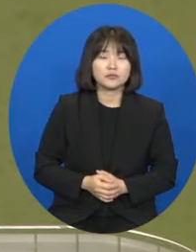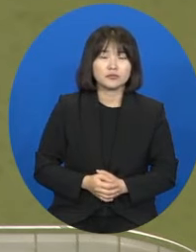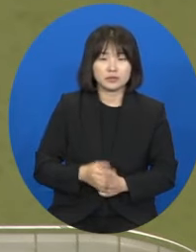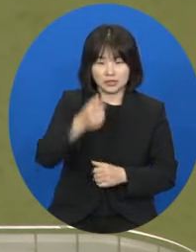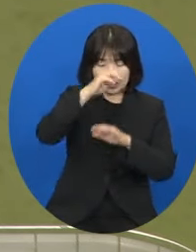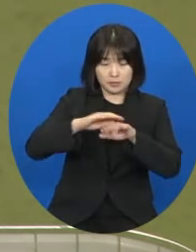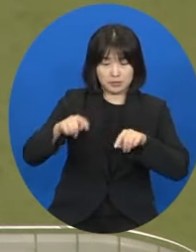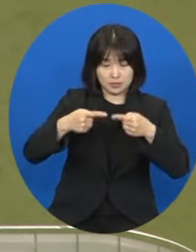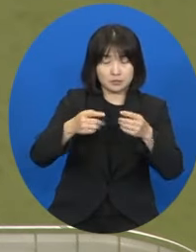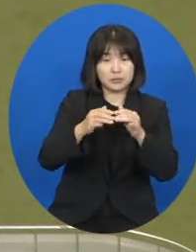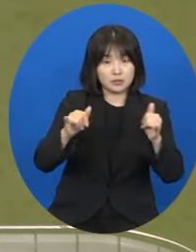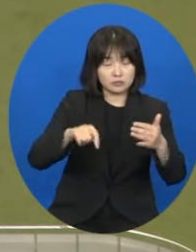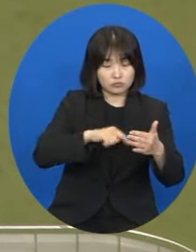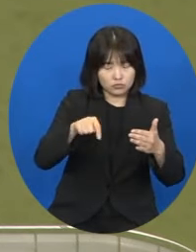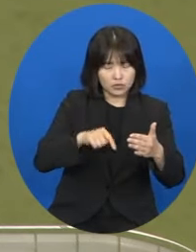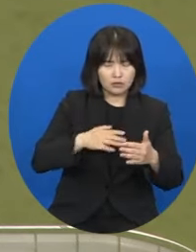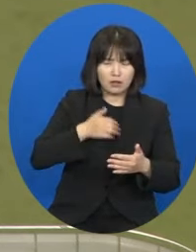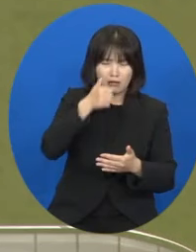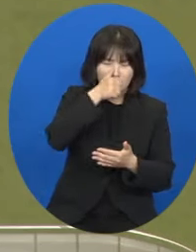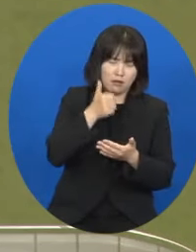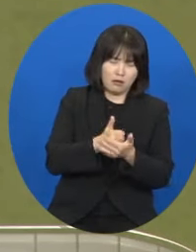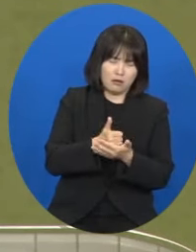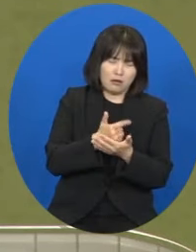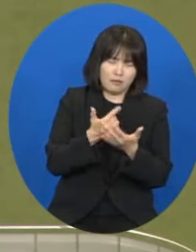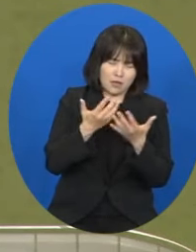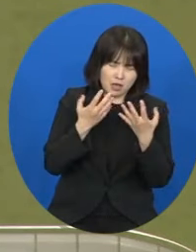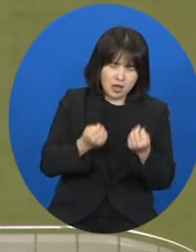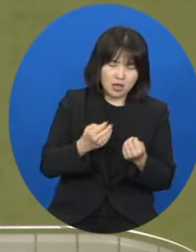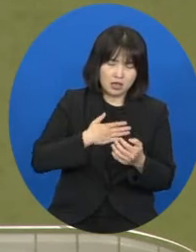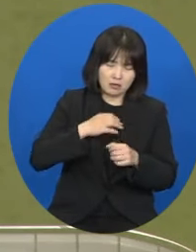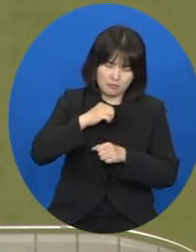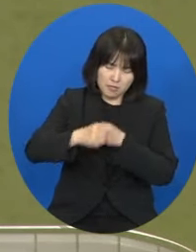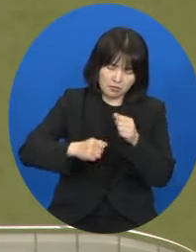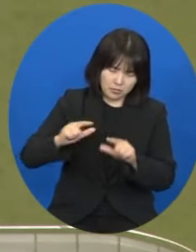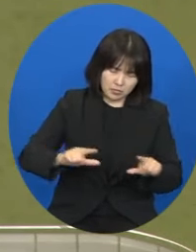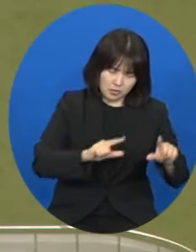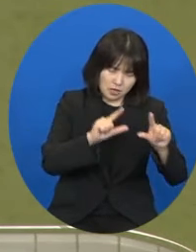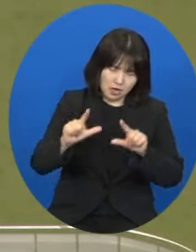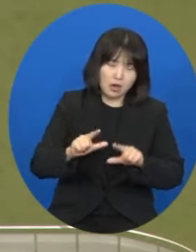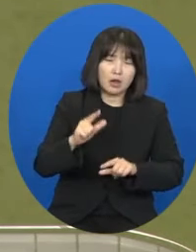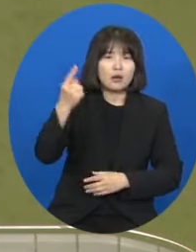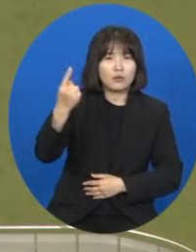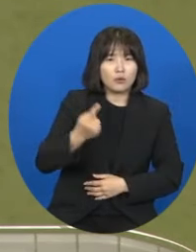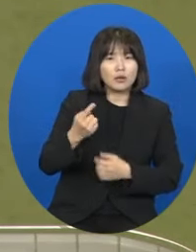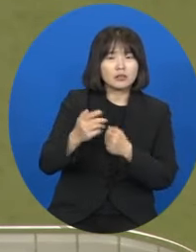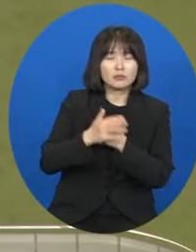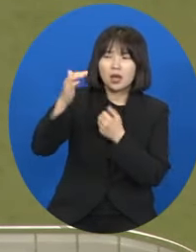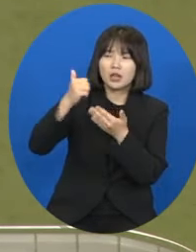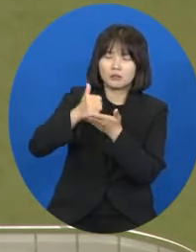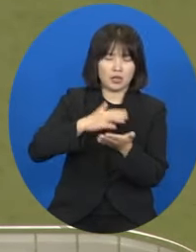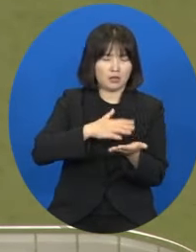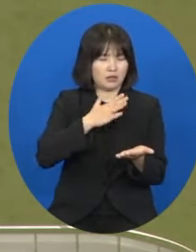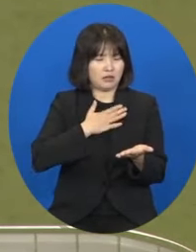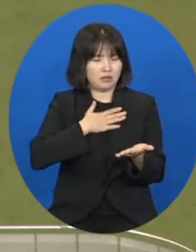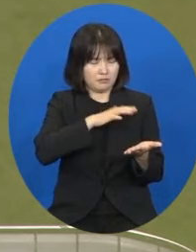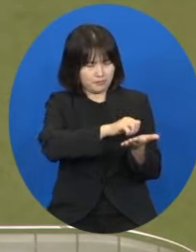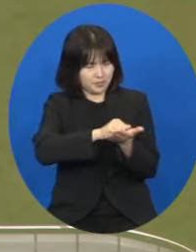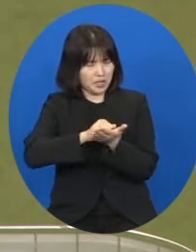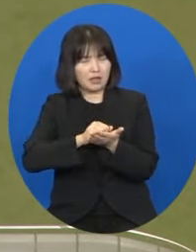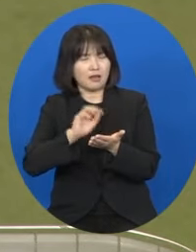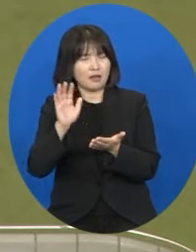참여하신 분들 중에 나는 너무 죄가 많아서 내 마음대로 살다 왔기 때문에 하나님도 나를 받아들이지 않으실 거야